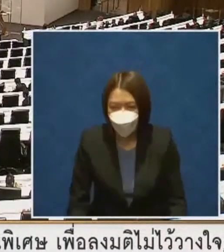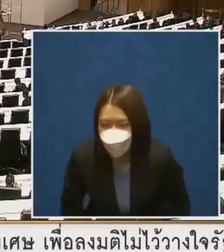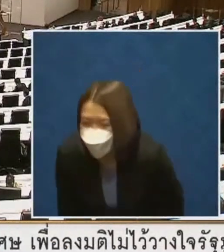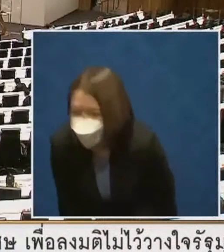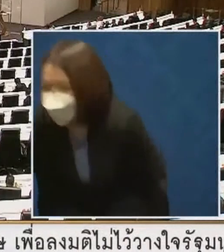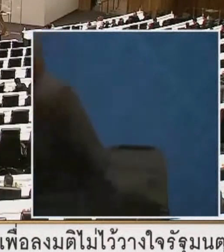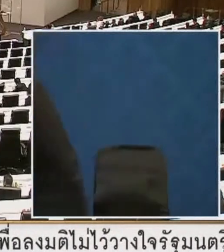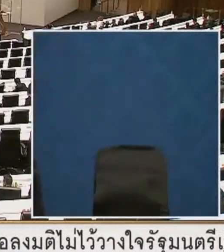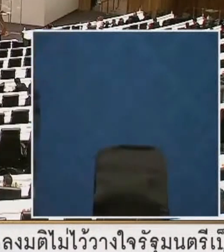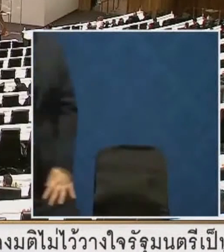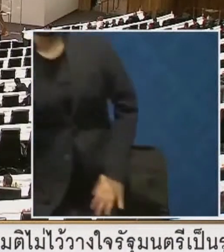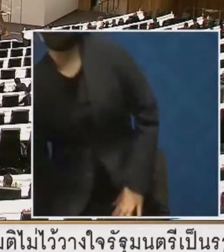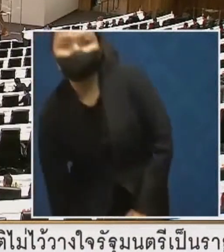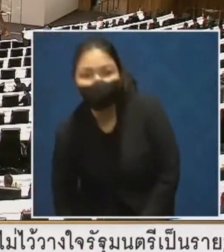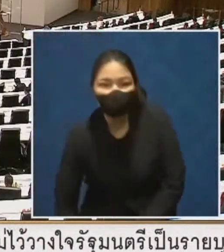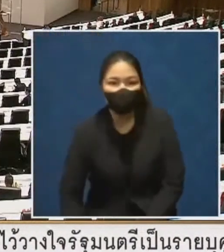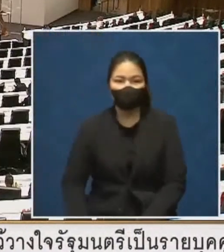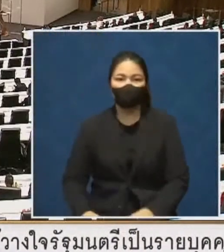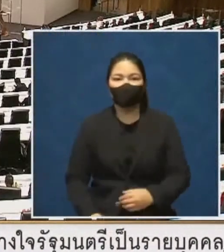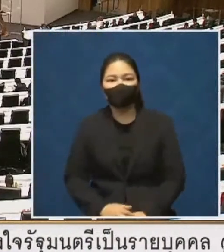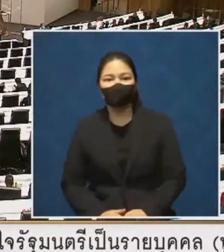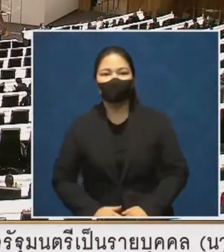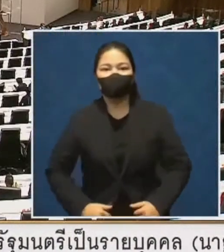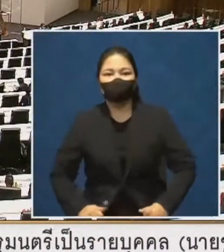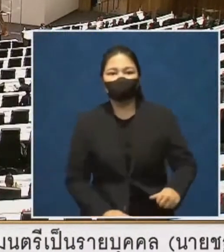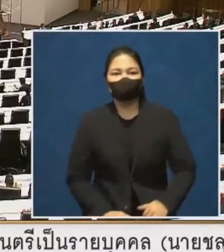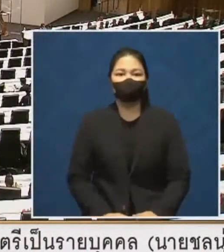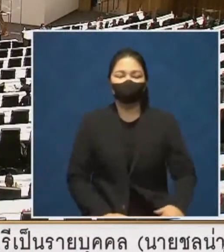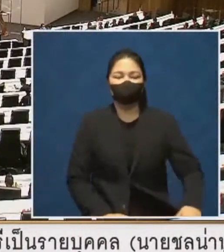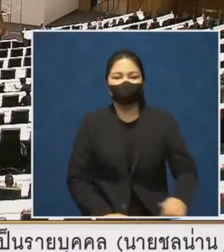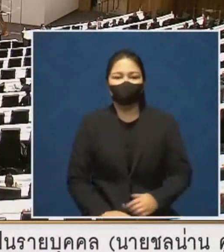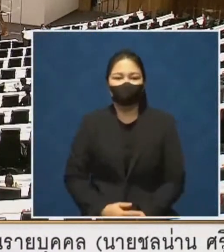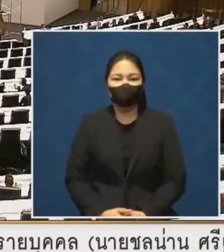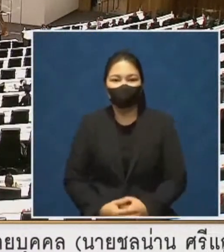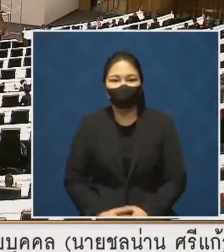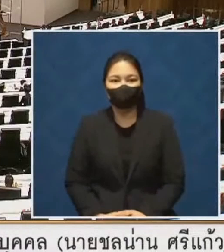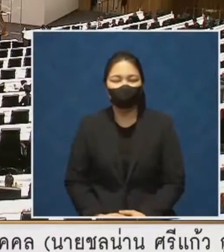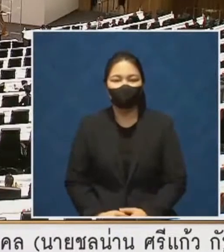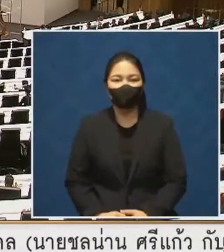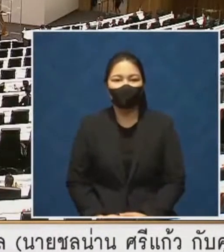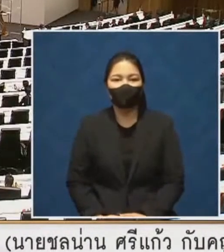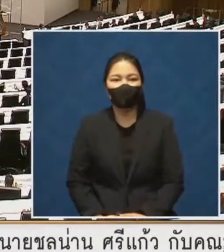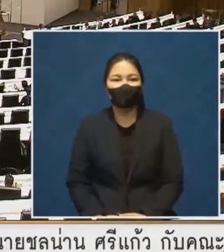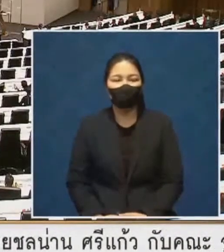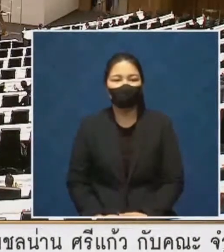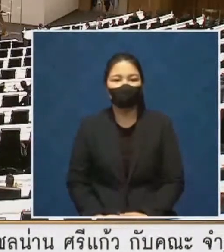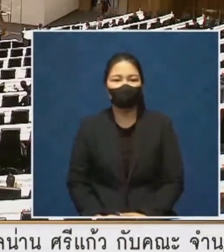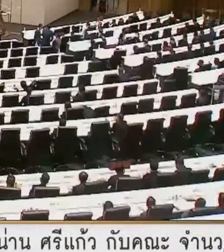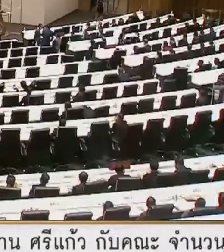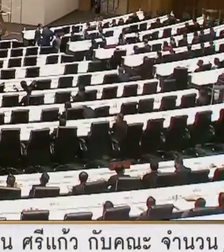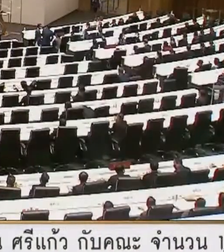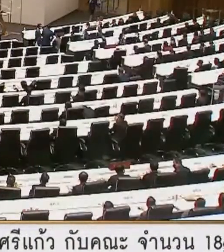427ต้องได้214ถึงจะเปิดประชุมได้นะและเสียงของรัฐบาลเนี่ย